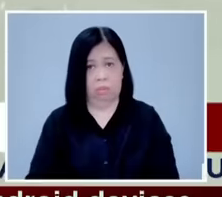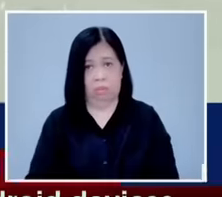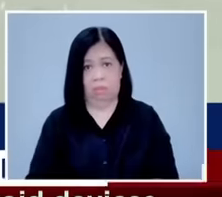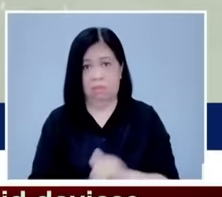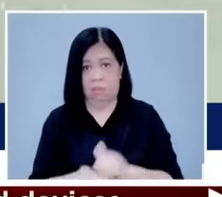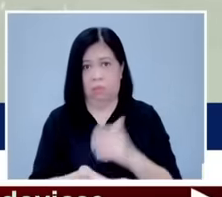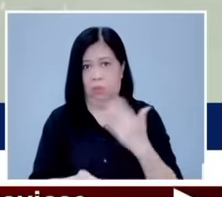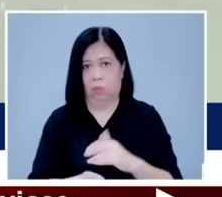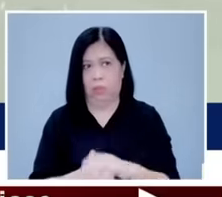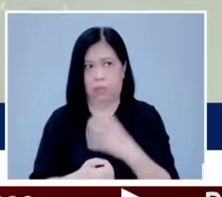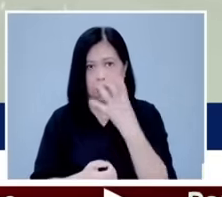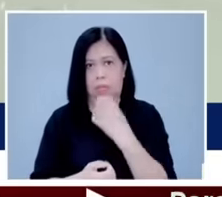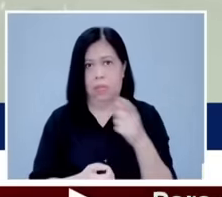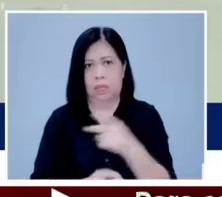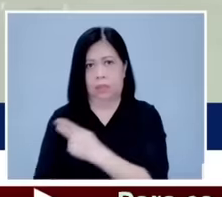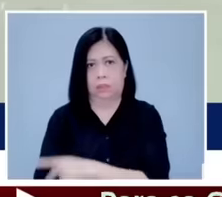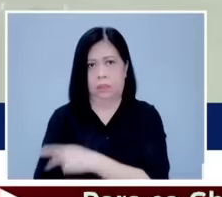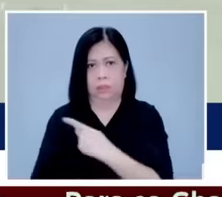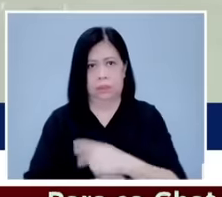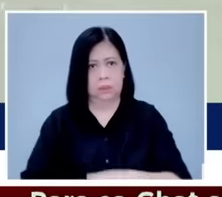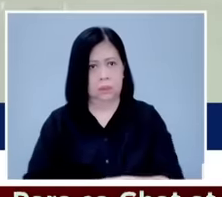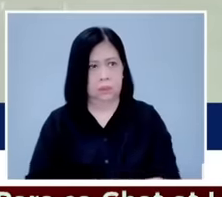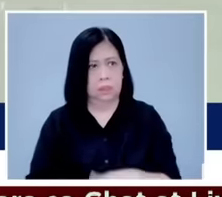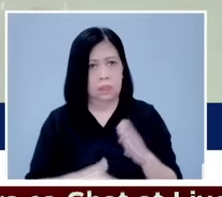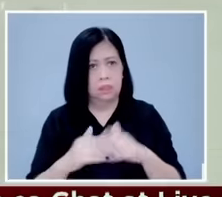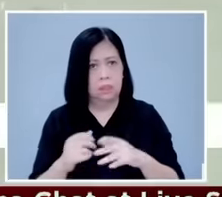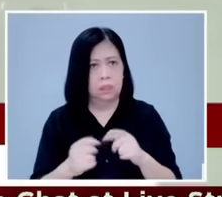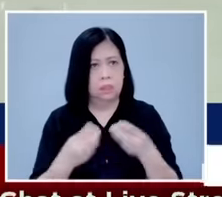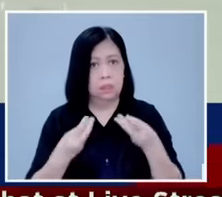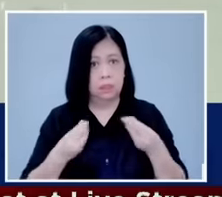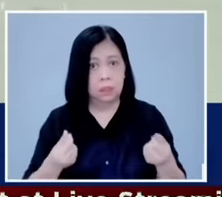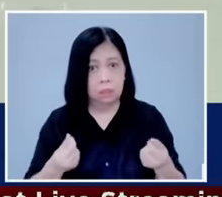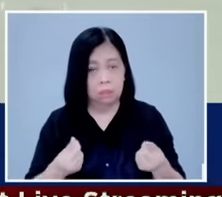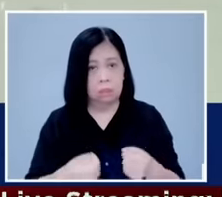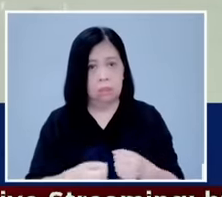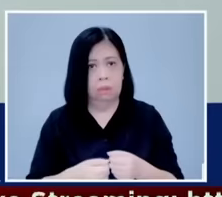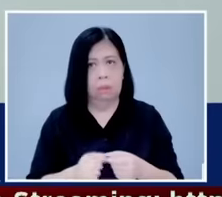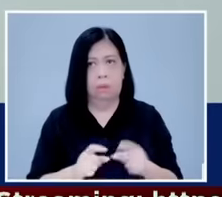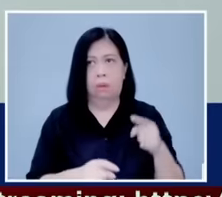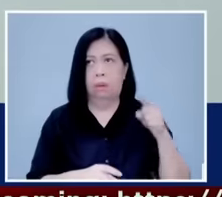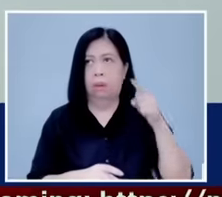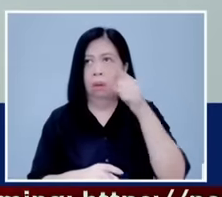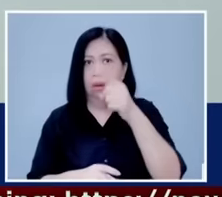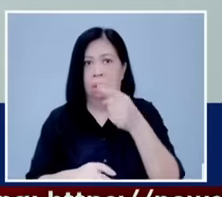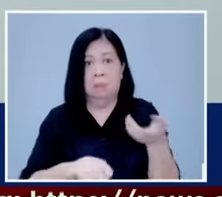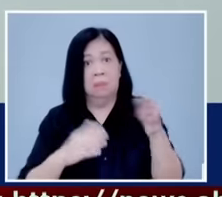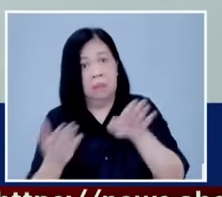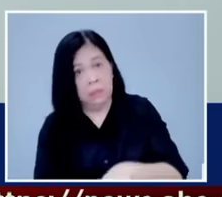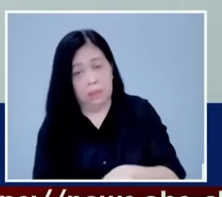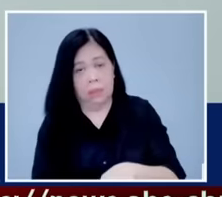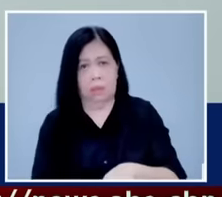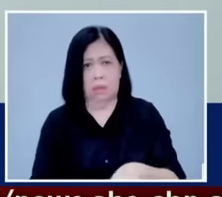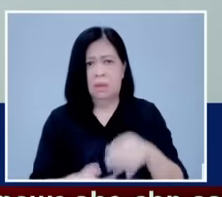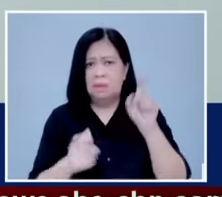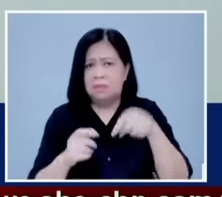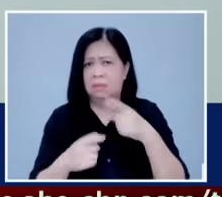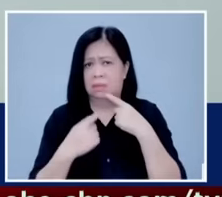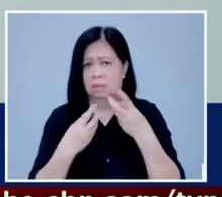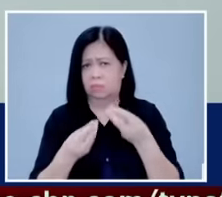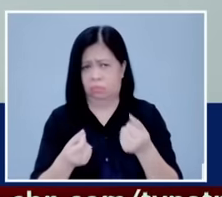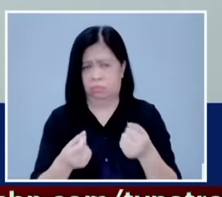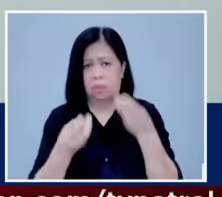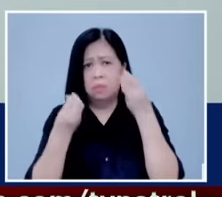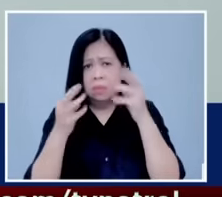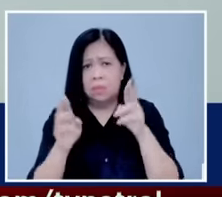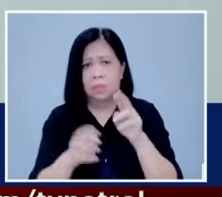po nagagalit yung mga pasyente. E di, instead nagagaling ka, dying ka na. Sana po, tugunan na po ni Mayora